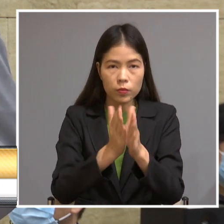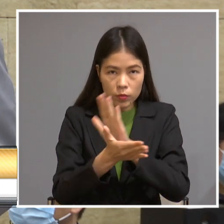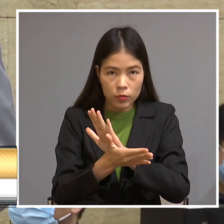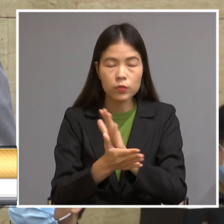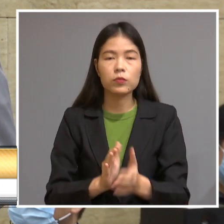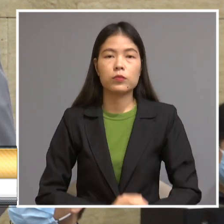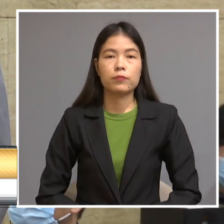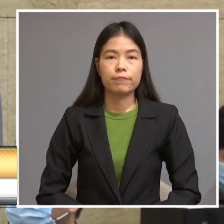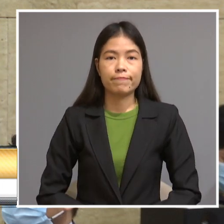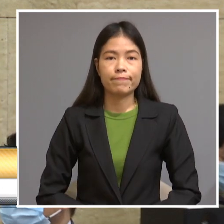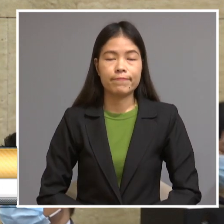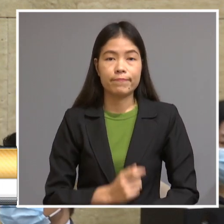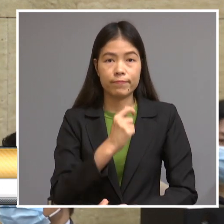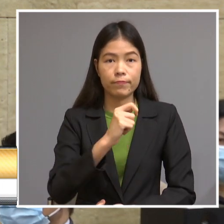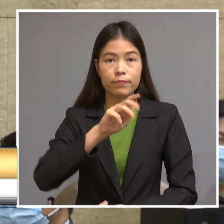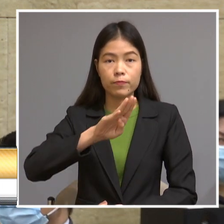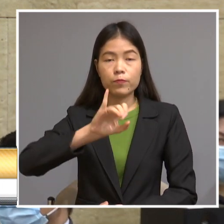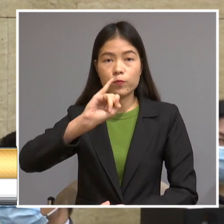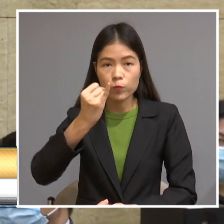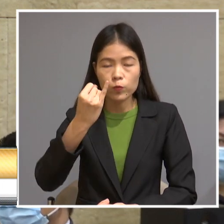ารตามร้องขอเช่นการขอทำ